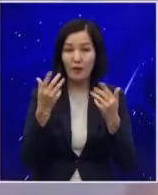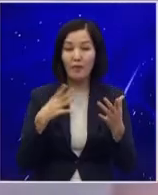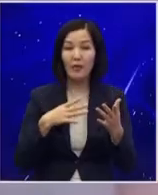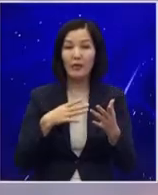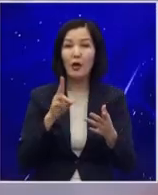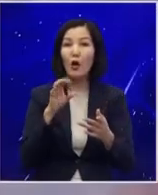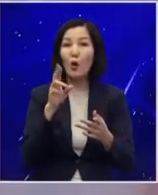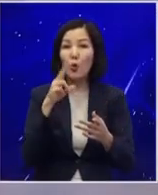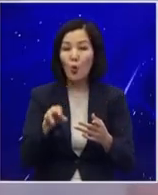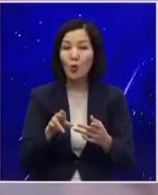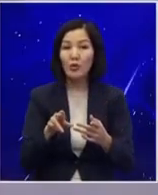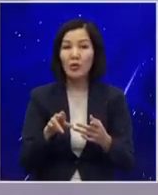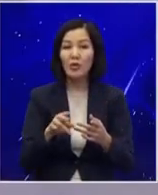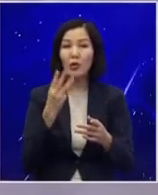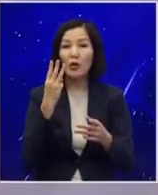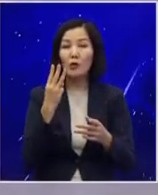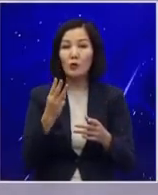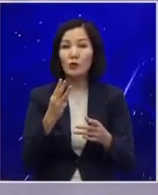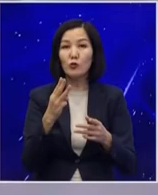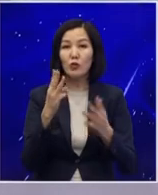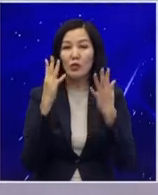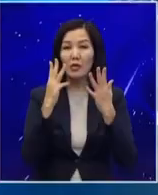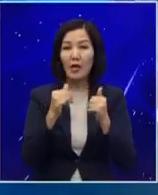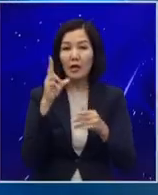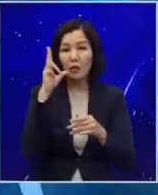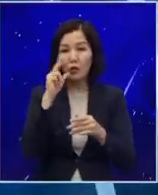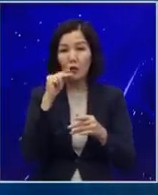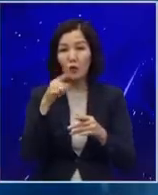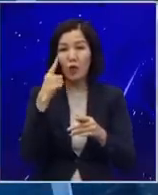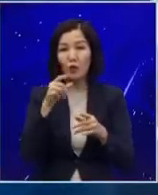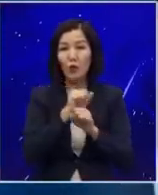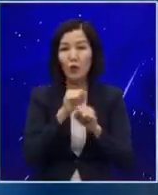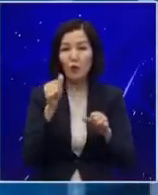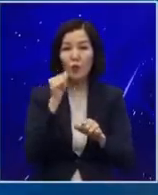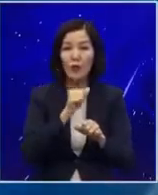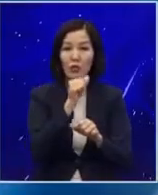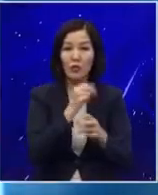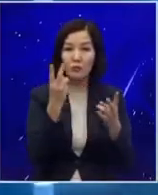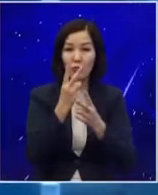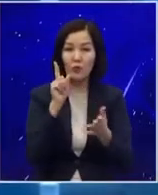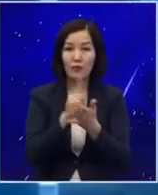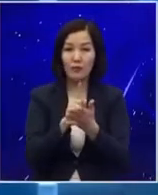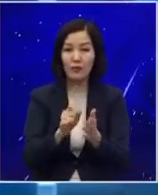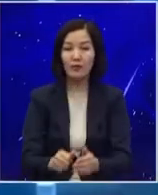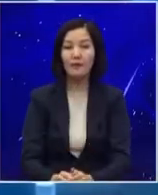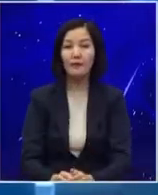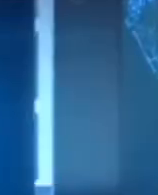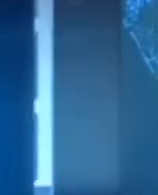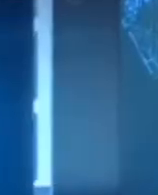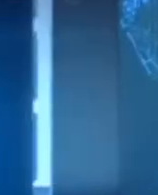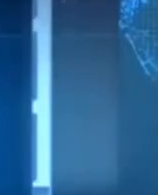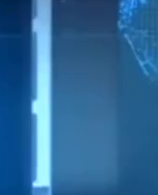карточканың кодын және артқы 3 санын ешкімге айтпауға шақырады. Азиза Ғазиязқызы, Ринат Өтеев, Нұрсұлтан.